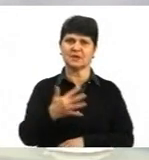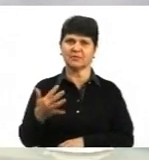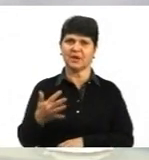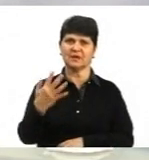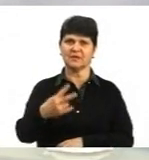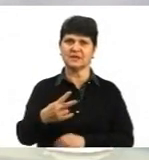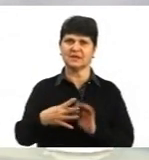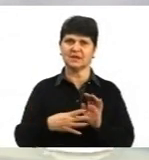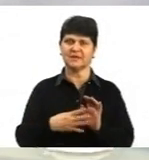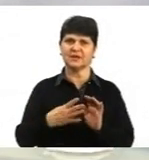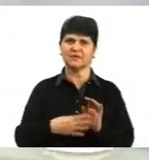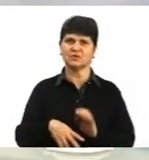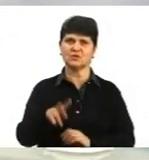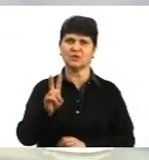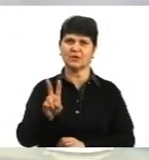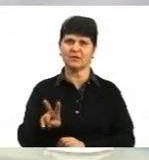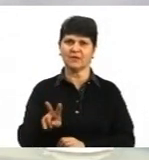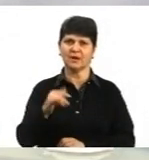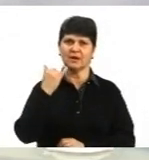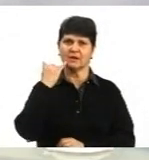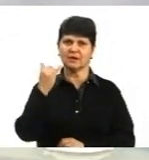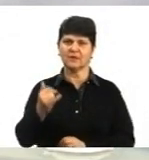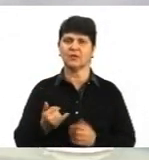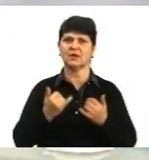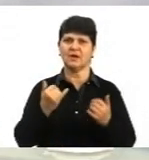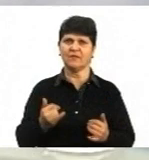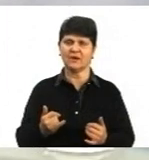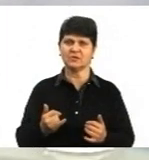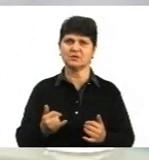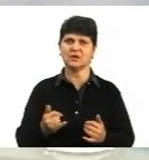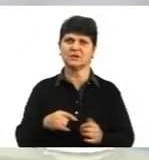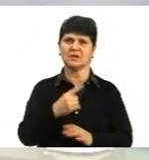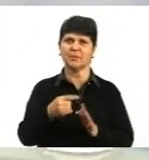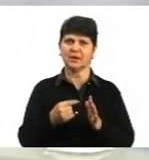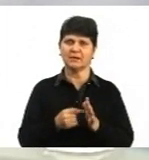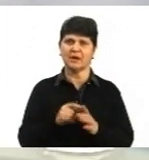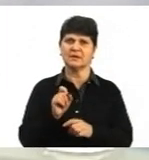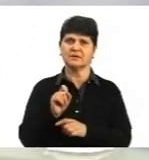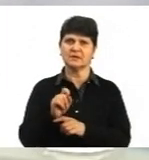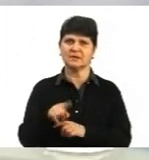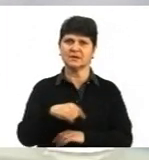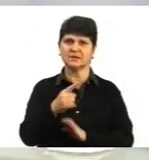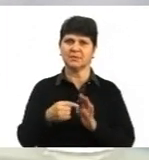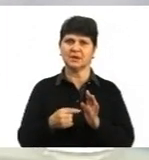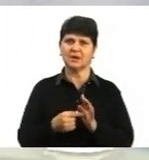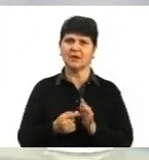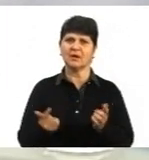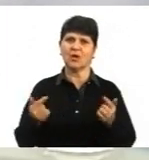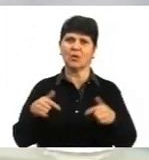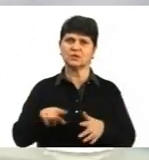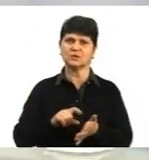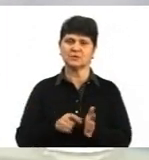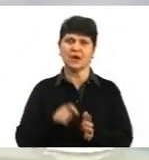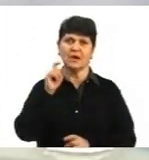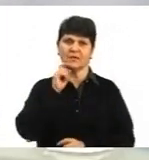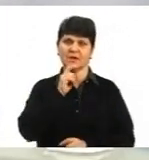55-29-92, номер телефону для ваших запитань. Шановні глядачі, долучайтеся до розмови і ставте запитання гостю в студії. У Вінниці протягом